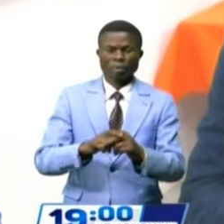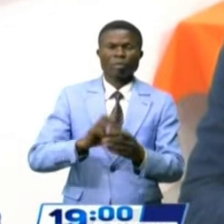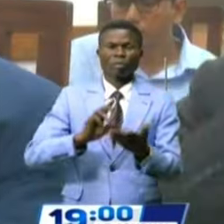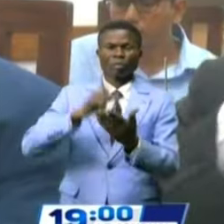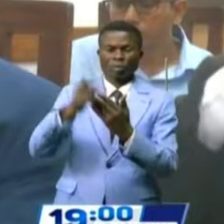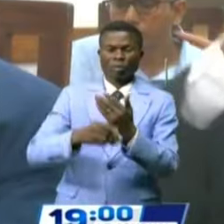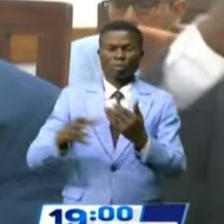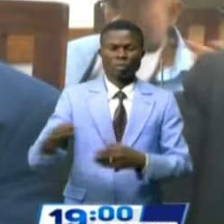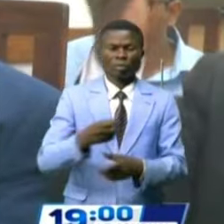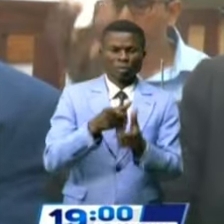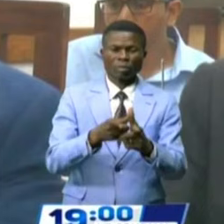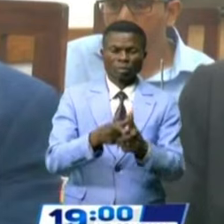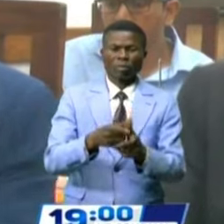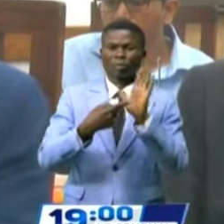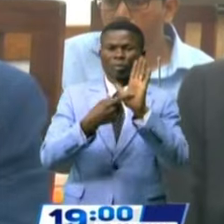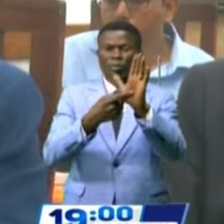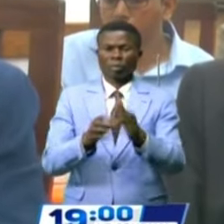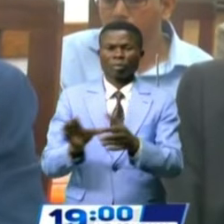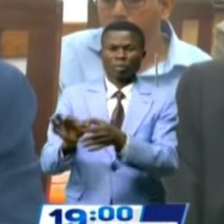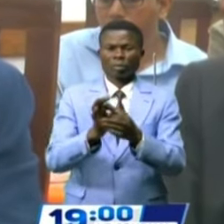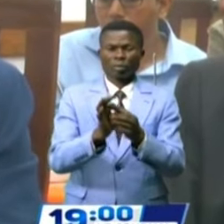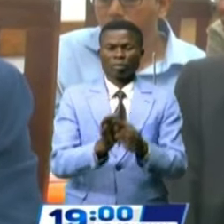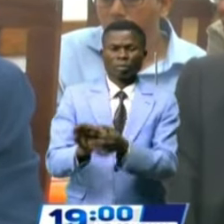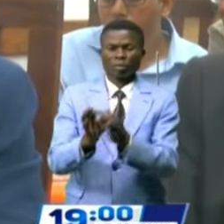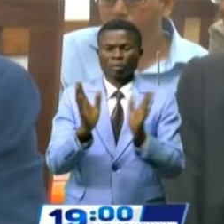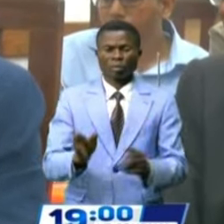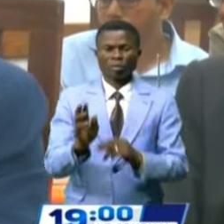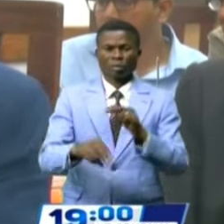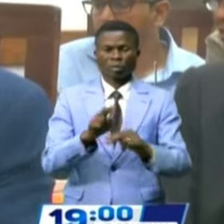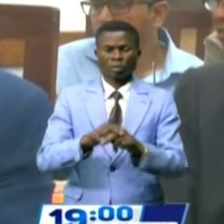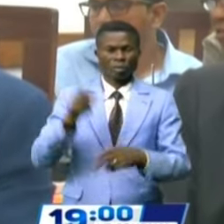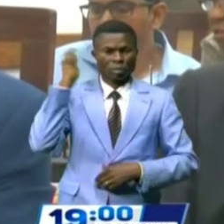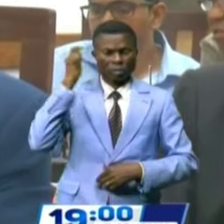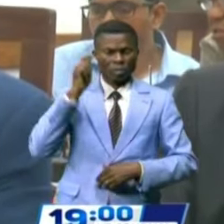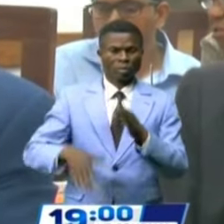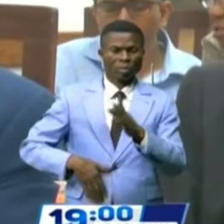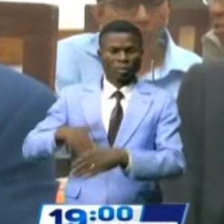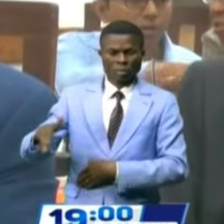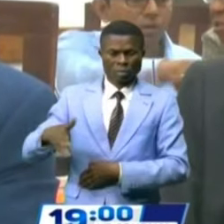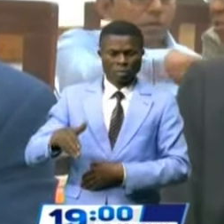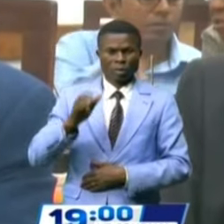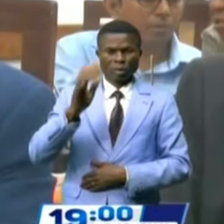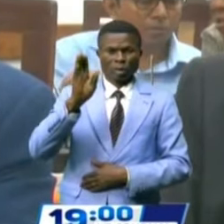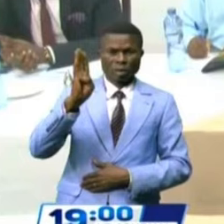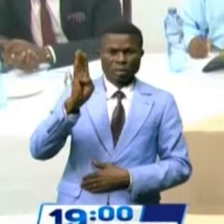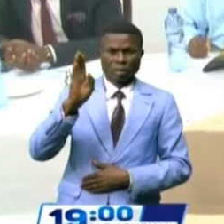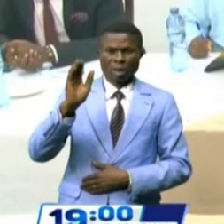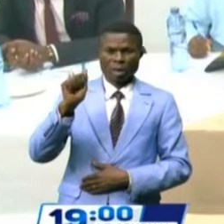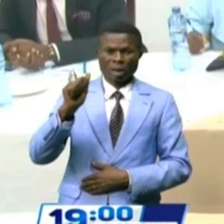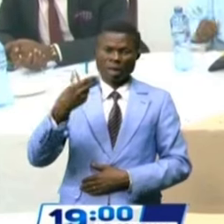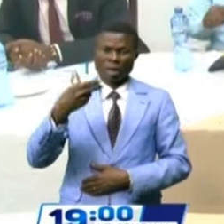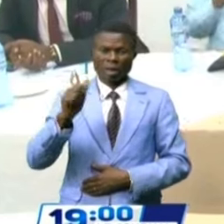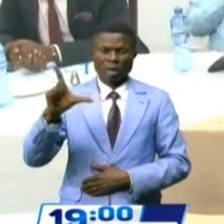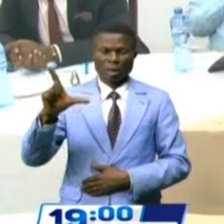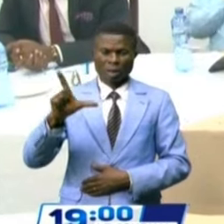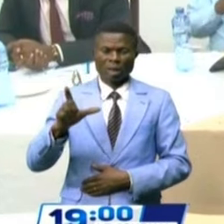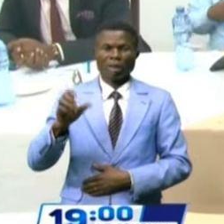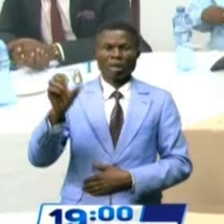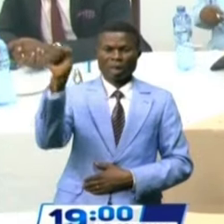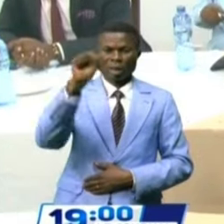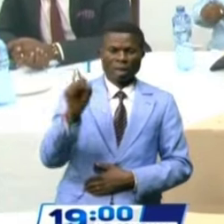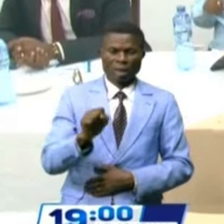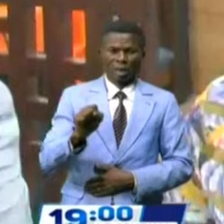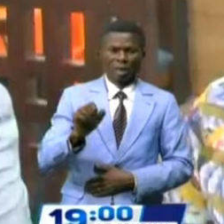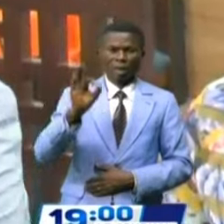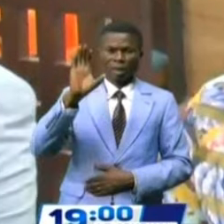désarmement était représentée par son coordonnateur national, le professeur Labbé Bosco Bahala Okwibal. Rappelons que le FCS est un